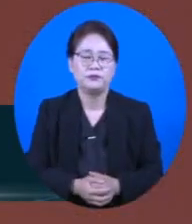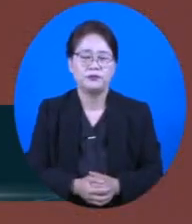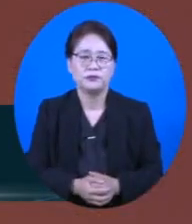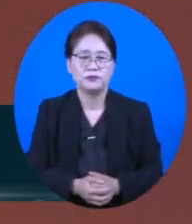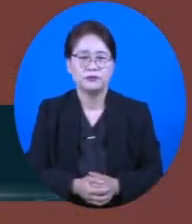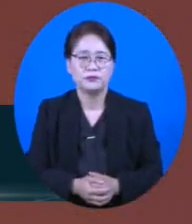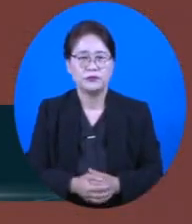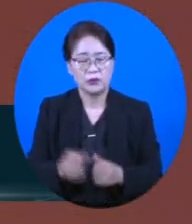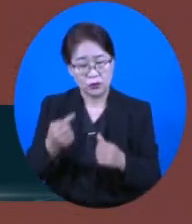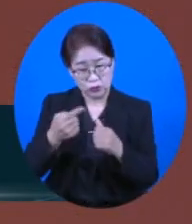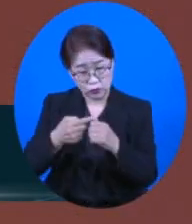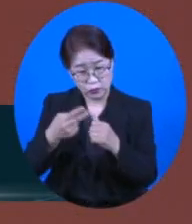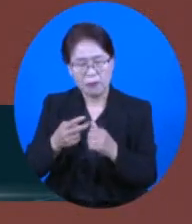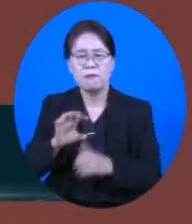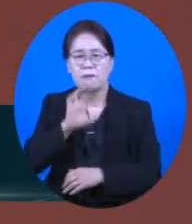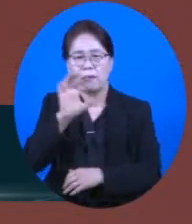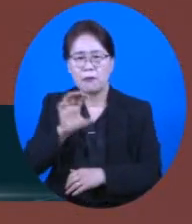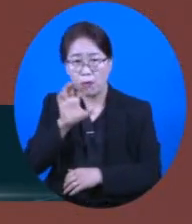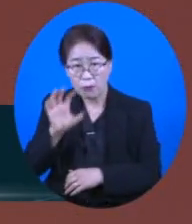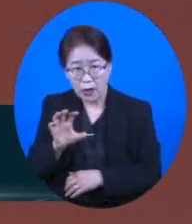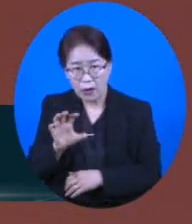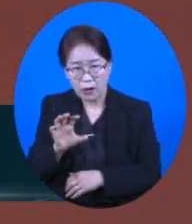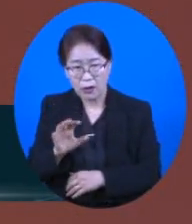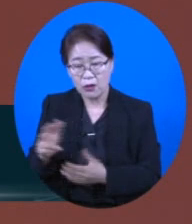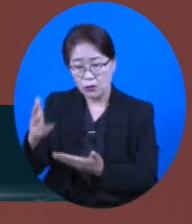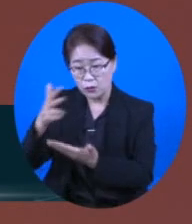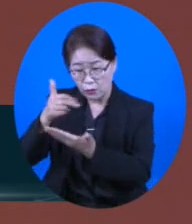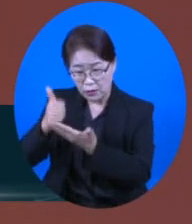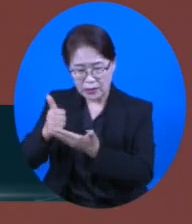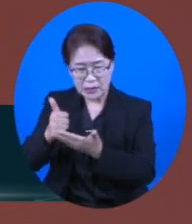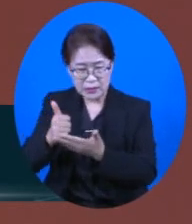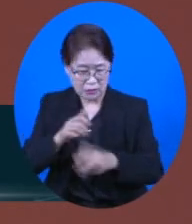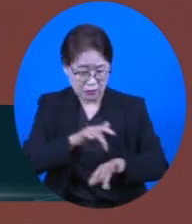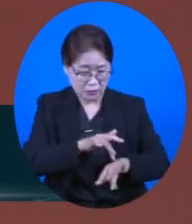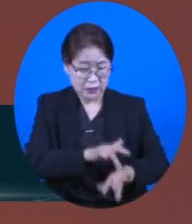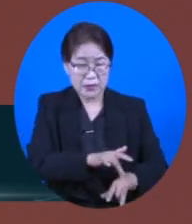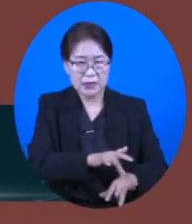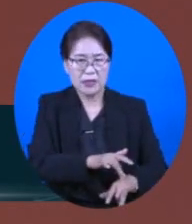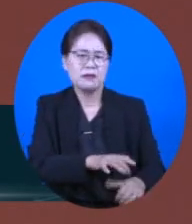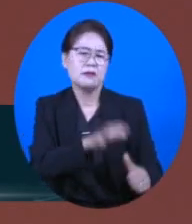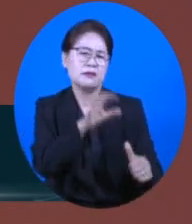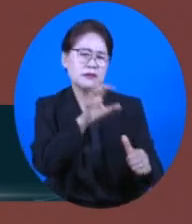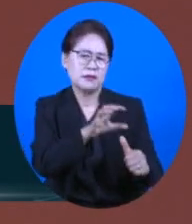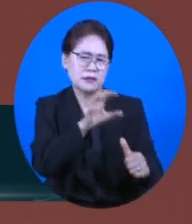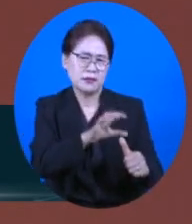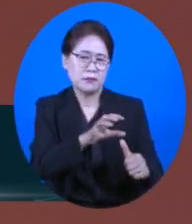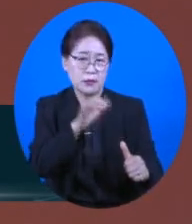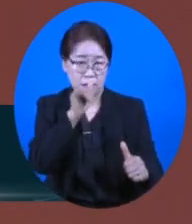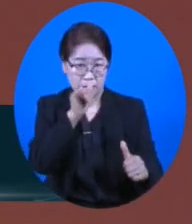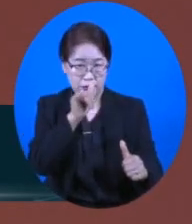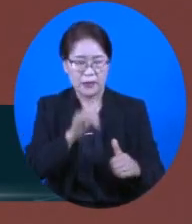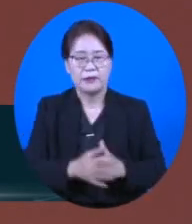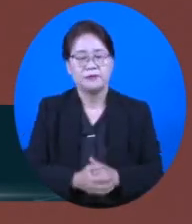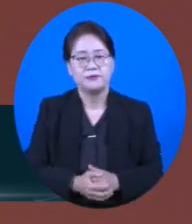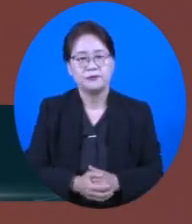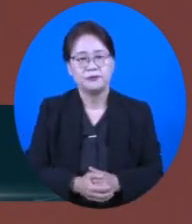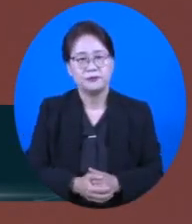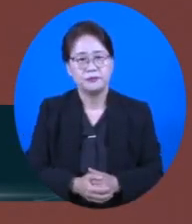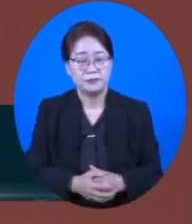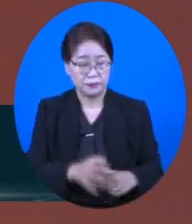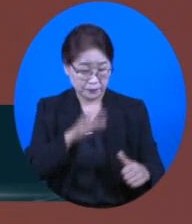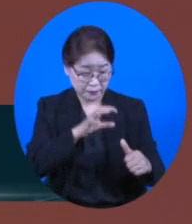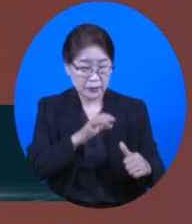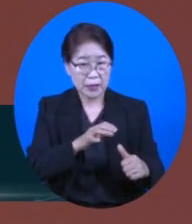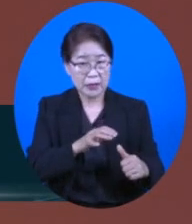두 번이나 반복해서 여호와께서 사탄을 책망하십니다. 여기서 책망하신다는